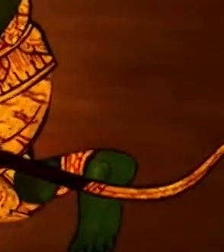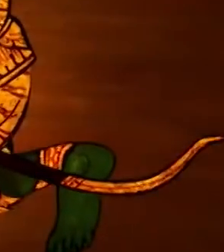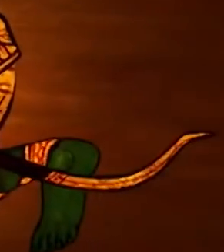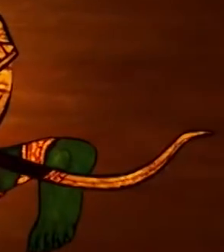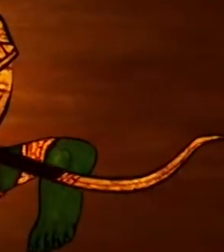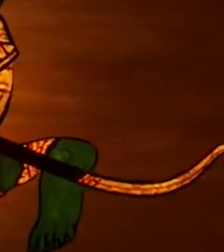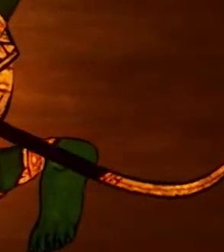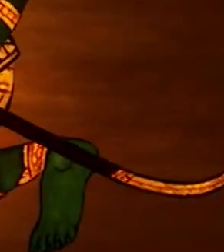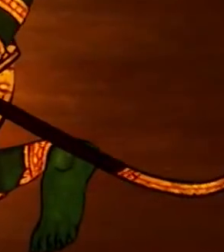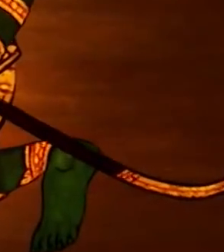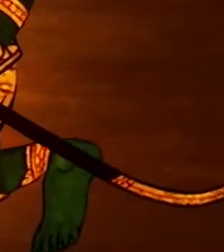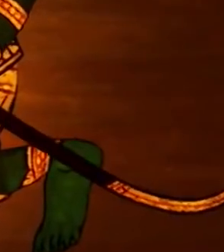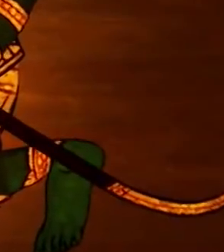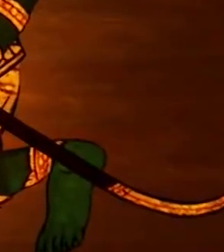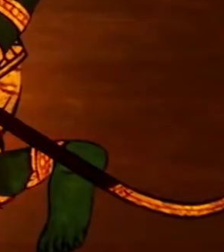ม.ค